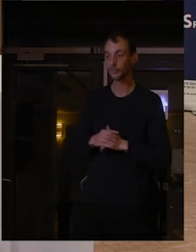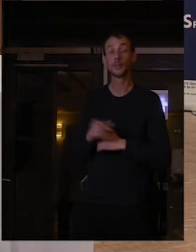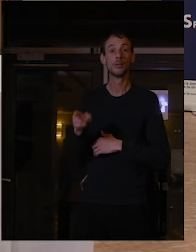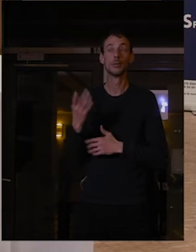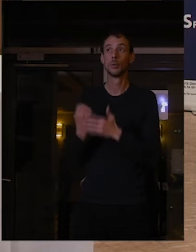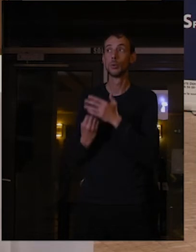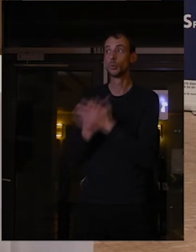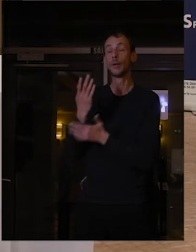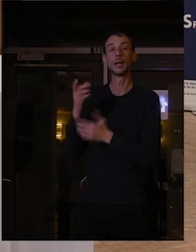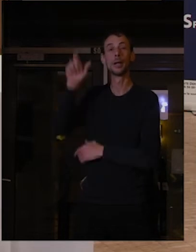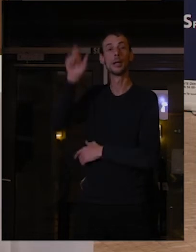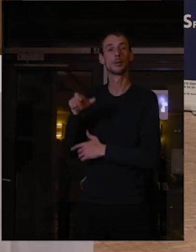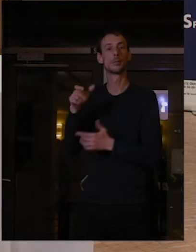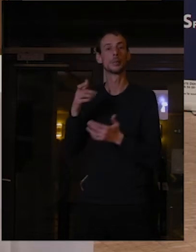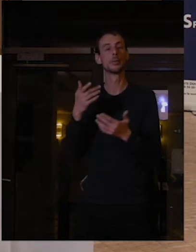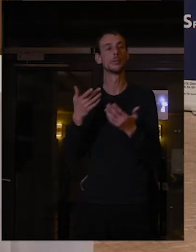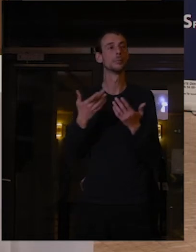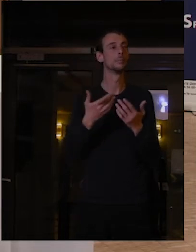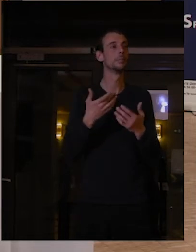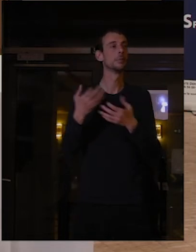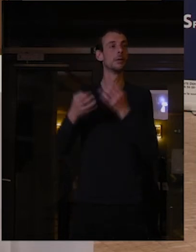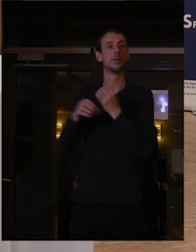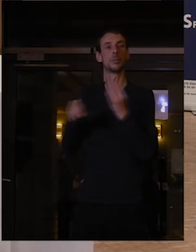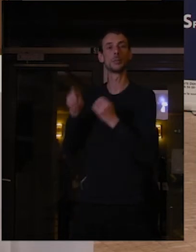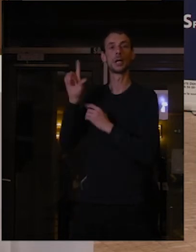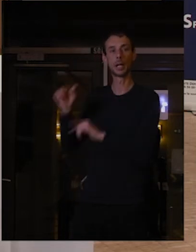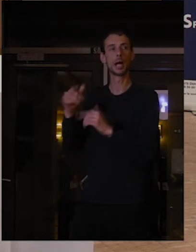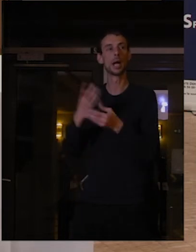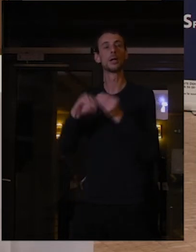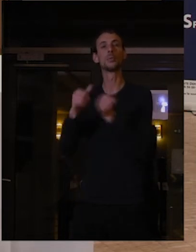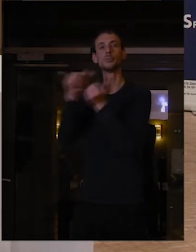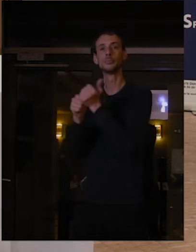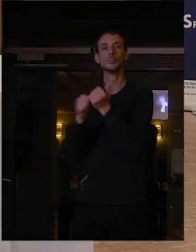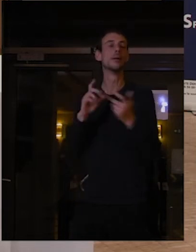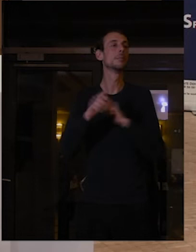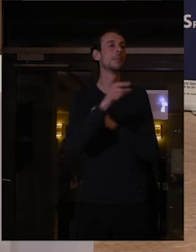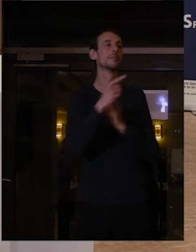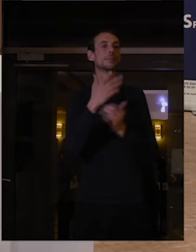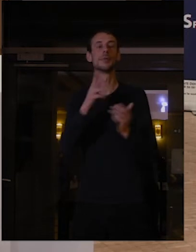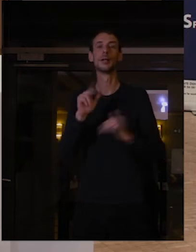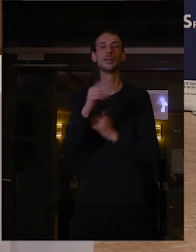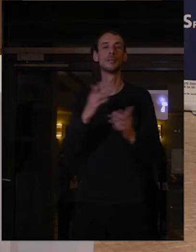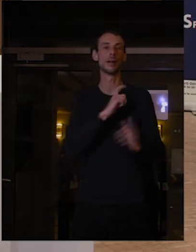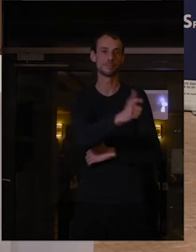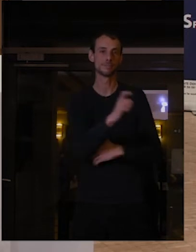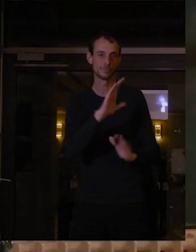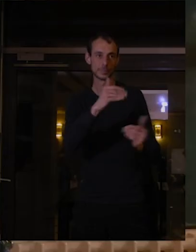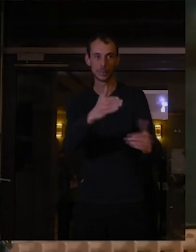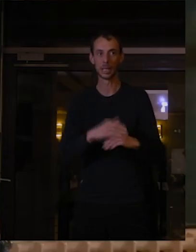la nouvelle bâtonnière, pardon, et monsieur le vice-bâtonnier qui est présent aujourd'hui, qui prendra la suite après mon intervention. Donc c'est à double titre